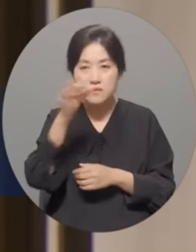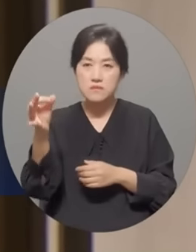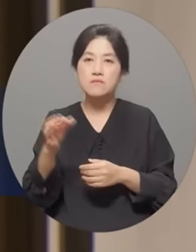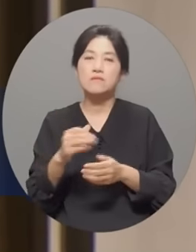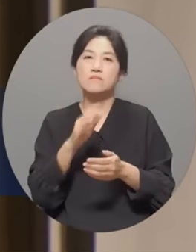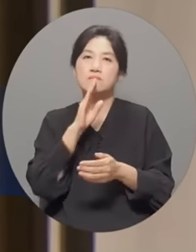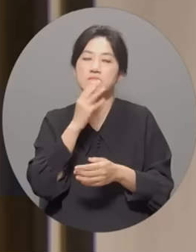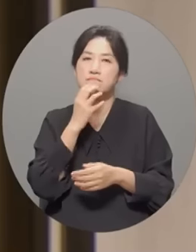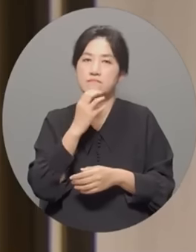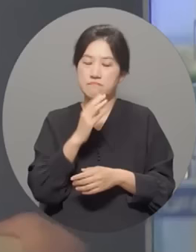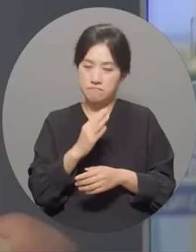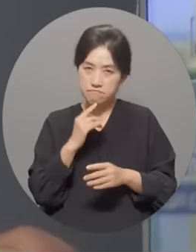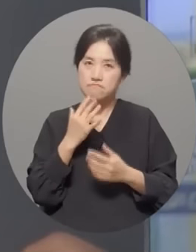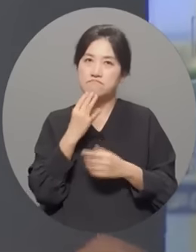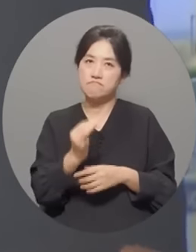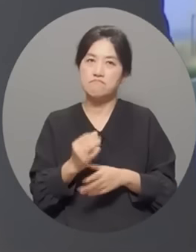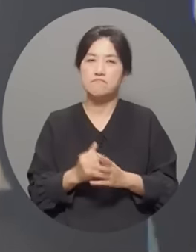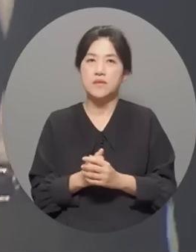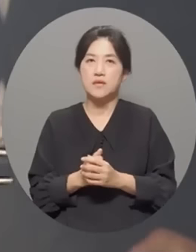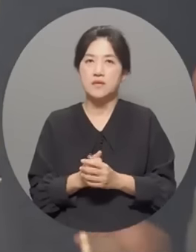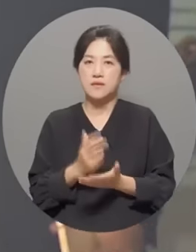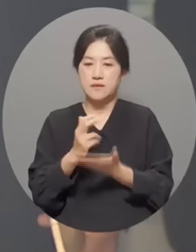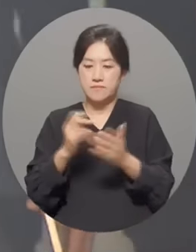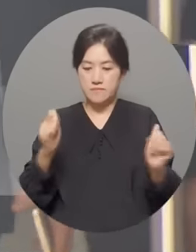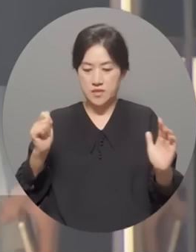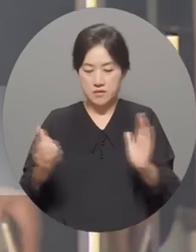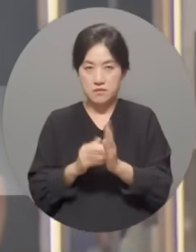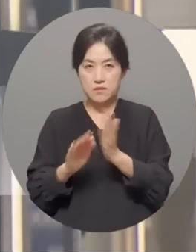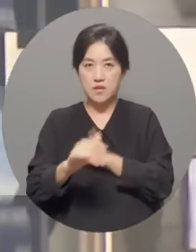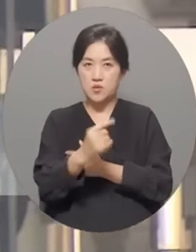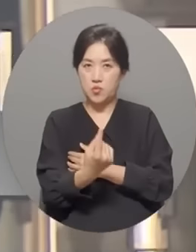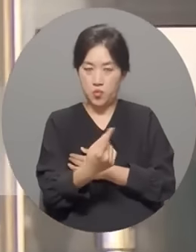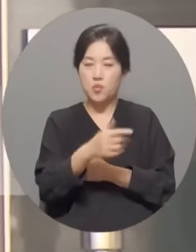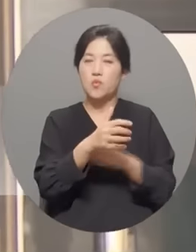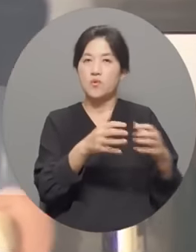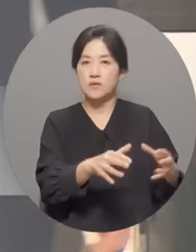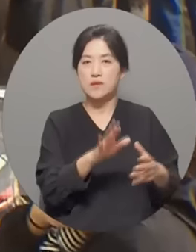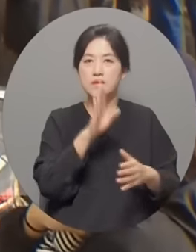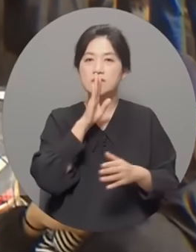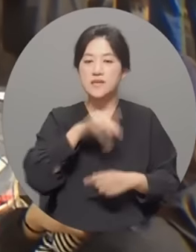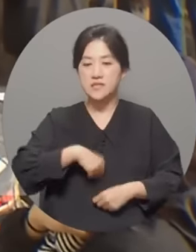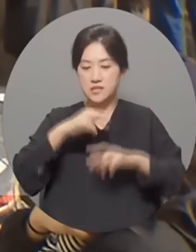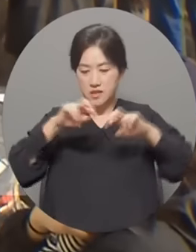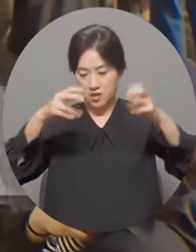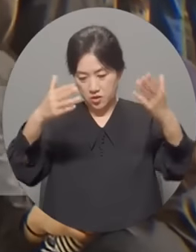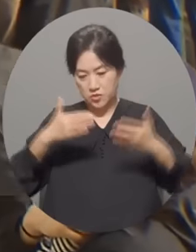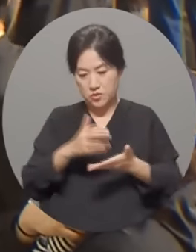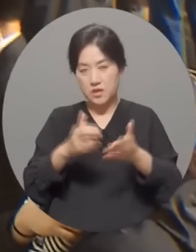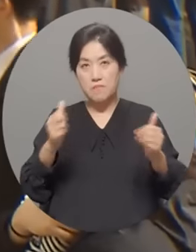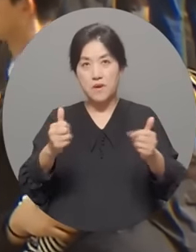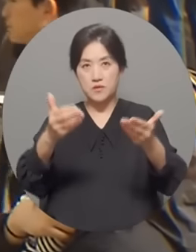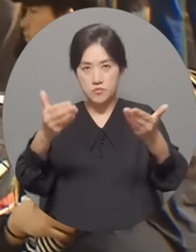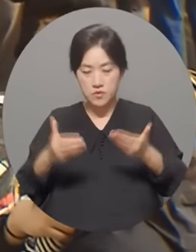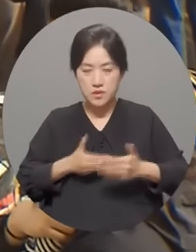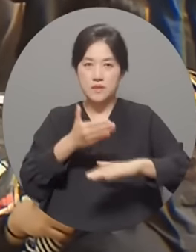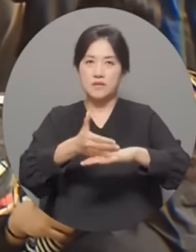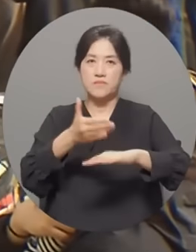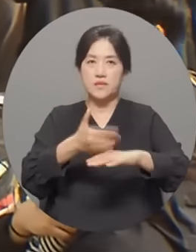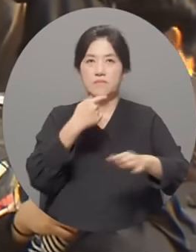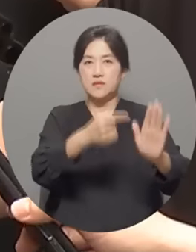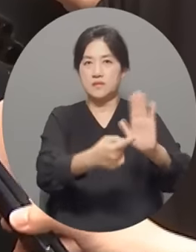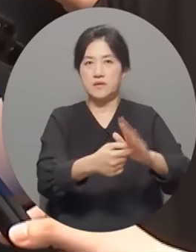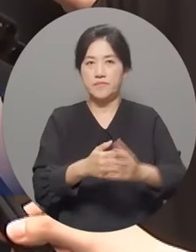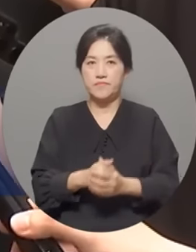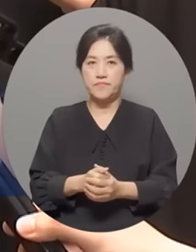것은 판결 직후 노관장 측은 실체적 진실을 밝혀준 재판부에 감사하다고 밝혔습니다